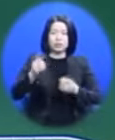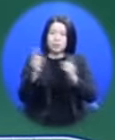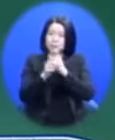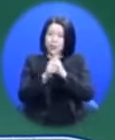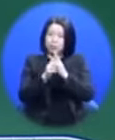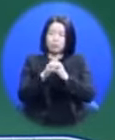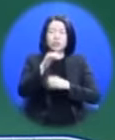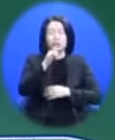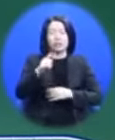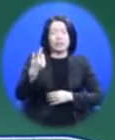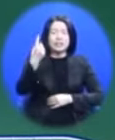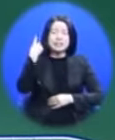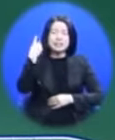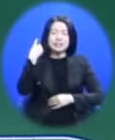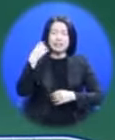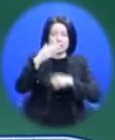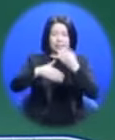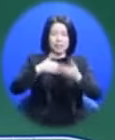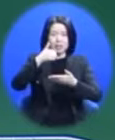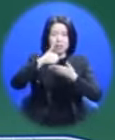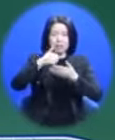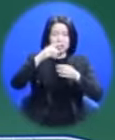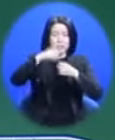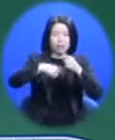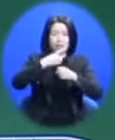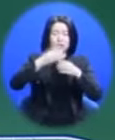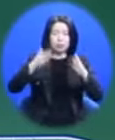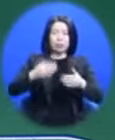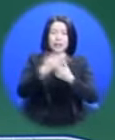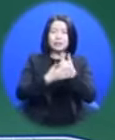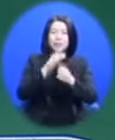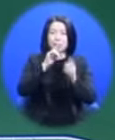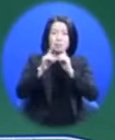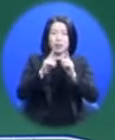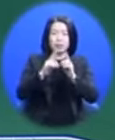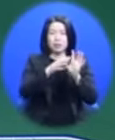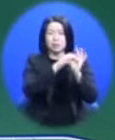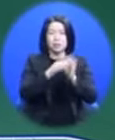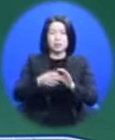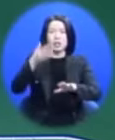지난 한 해 동안 우리 교회에 주신 은혜들을 말하면서 감사합니다,